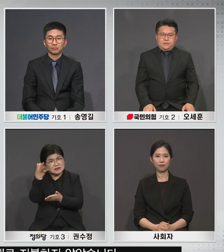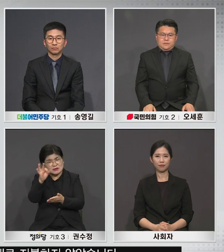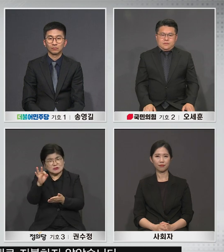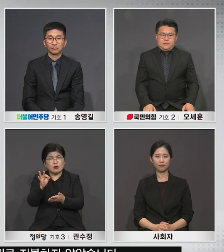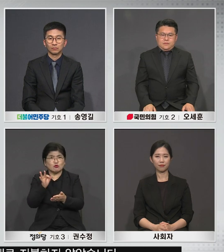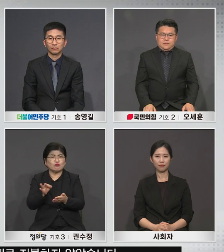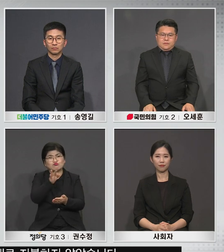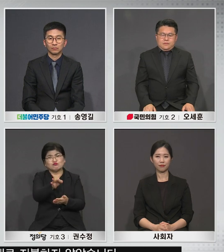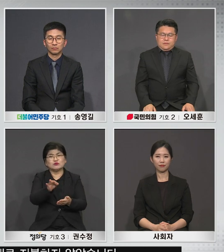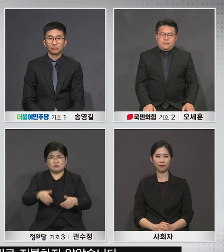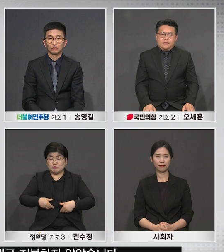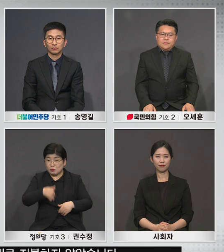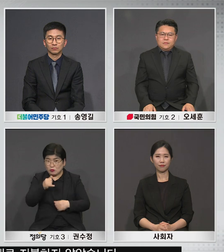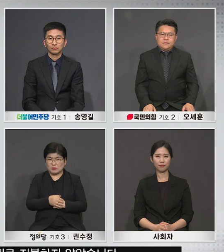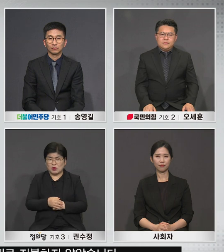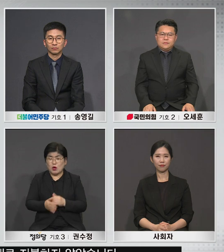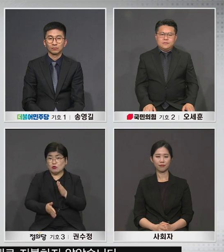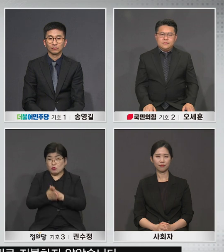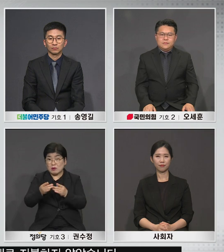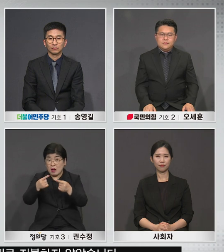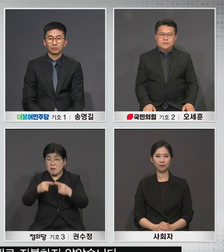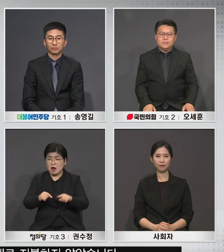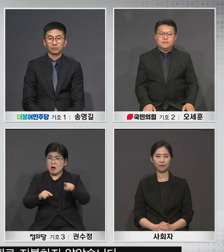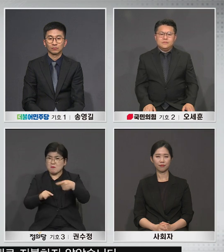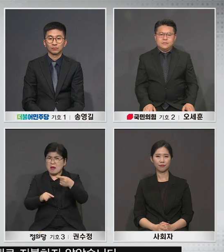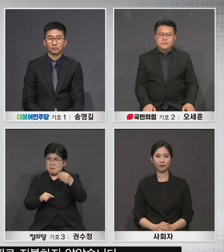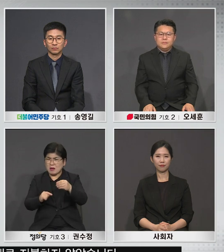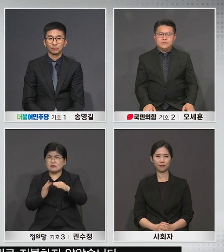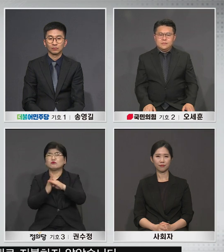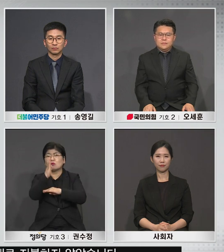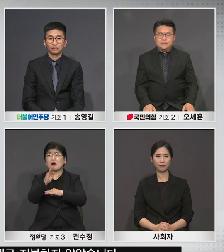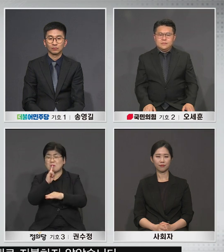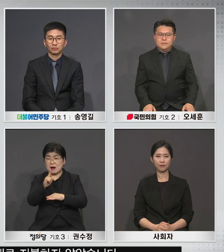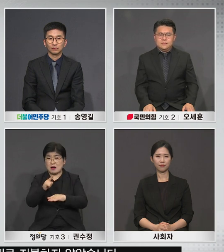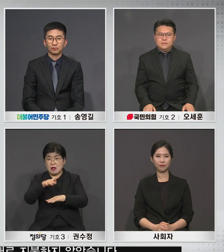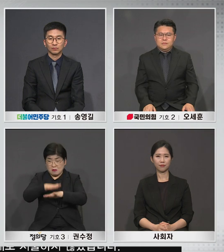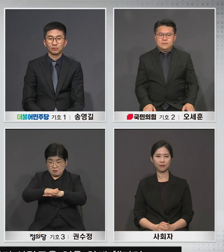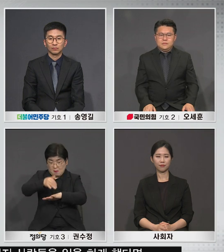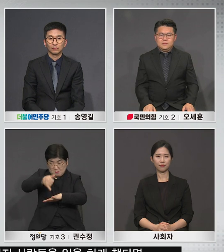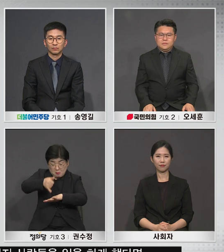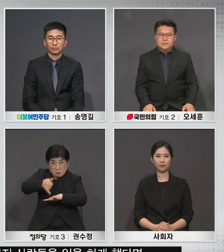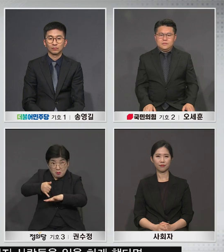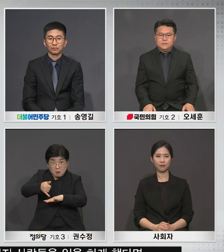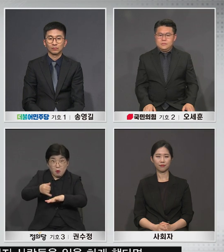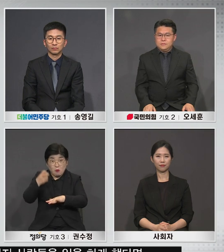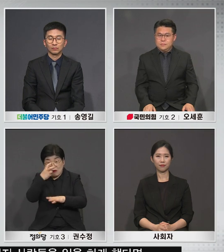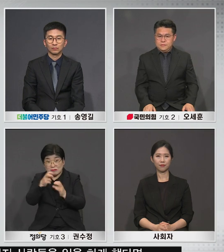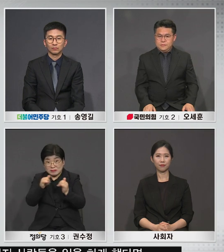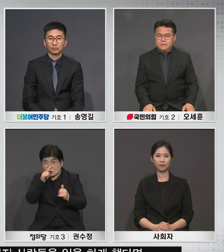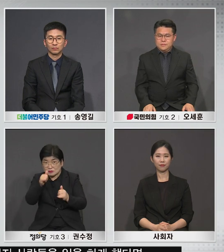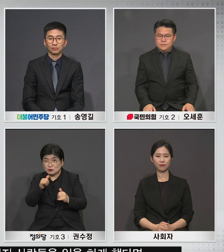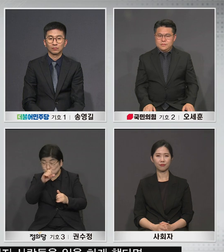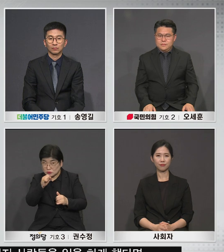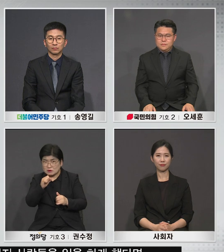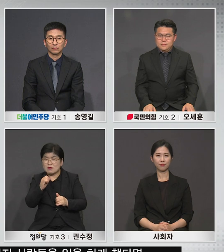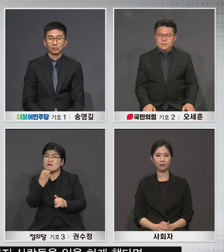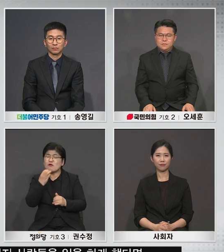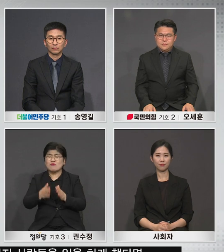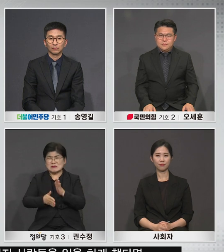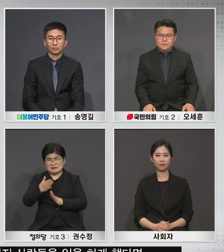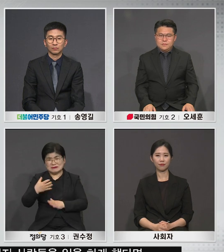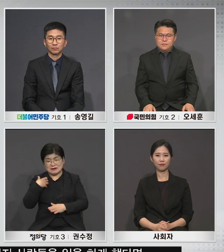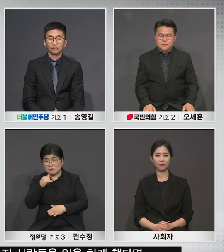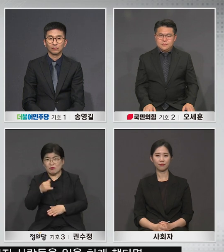도시농업 참여자들 곧 100만 명이 넘는다는데요. 그 텃밭 선생님 있으면 얼마나 좋겠습니까. 서울시가 하겠습니다. 그리고